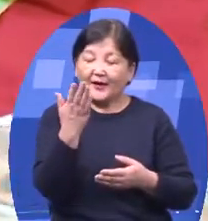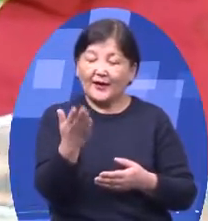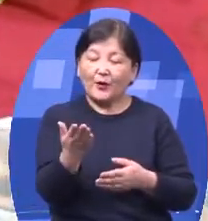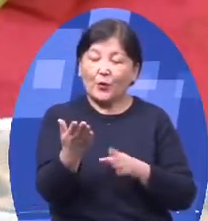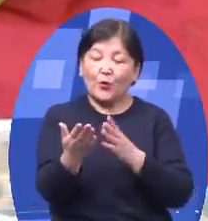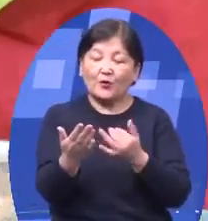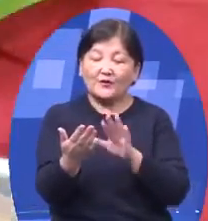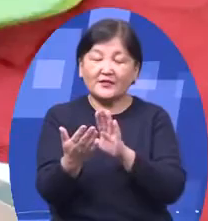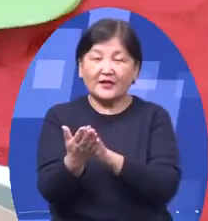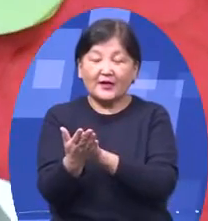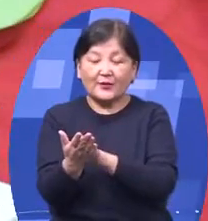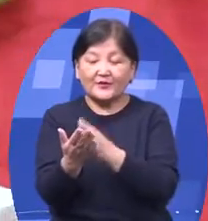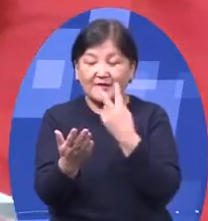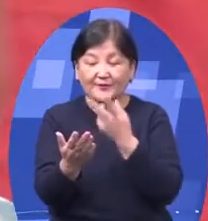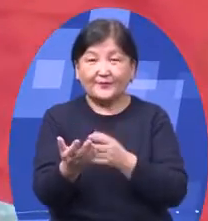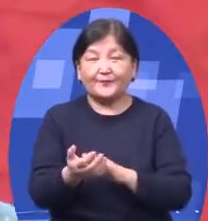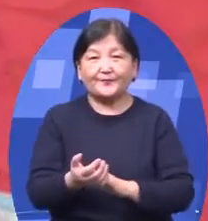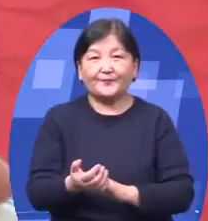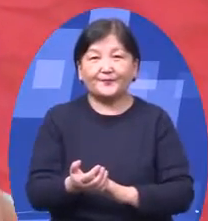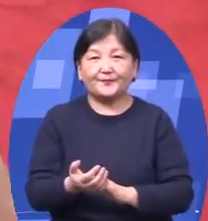Дараагийн утас руу нэргүүлье.